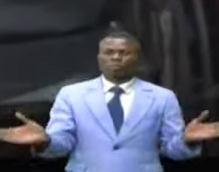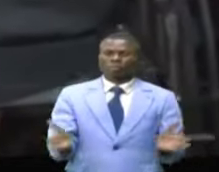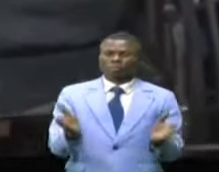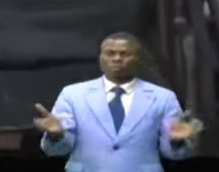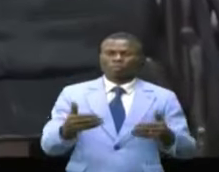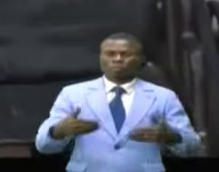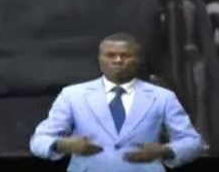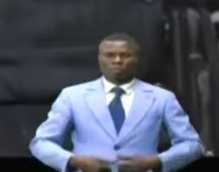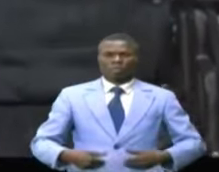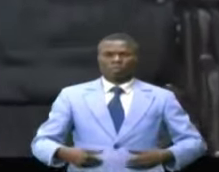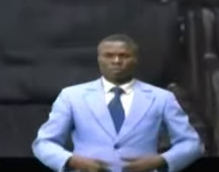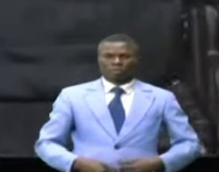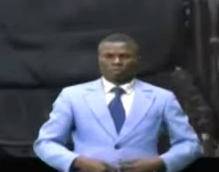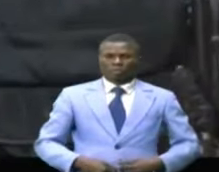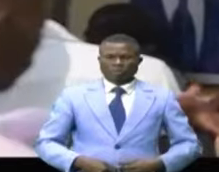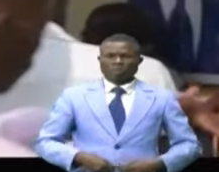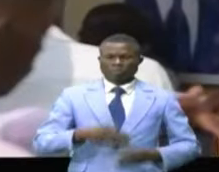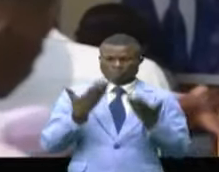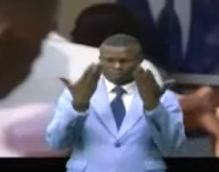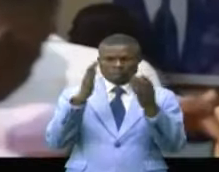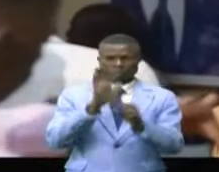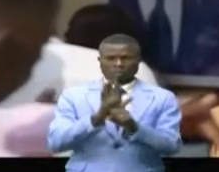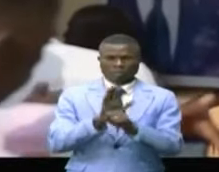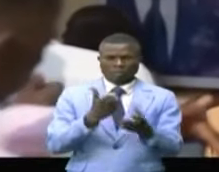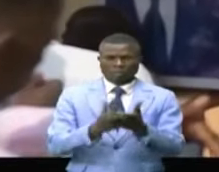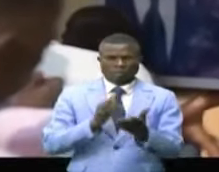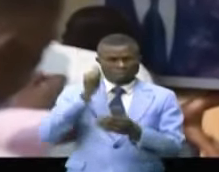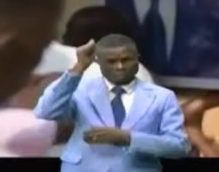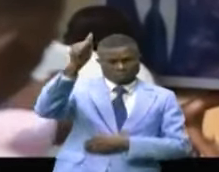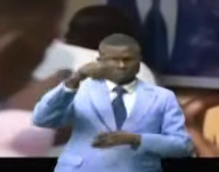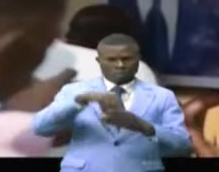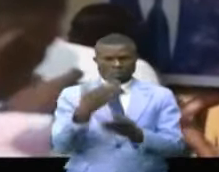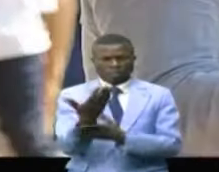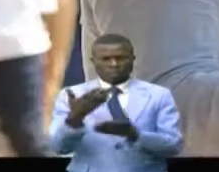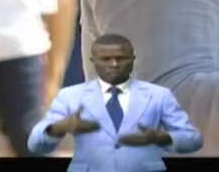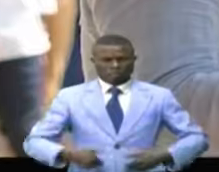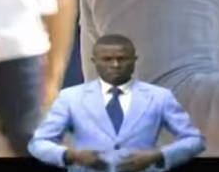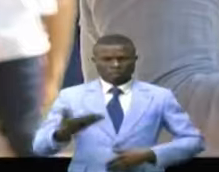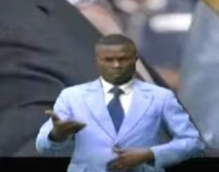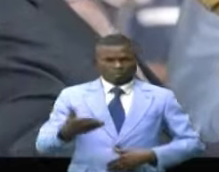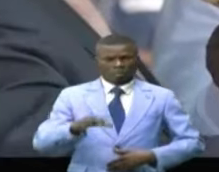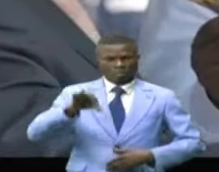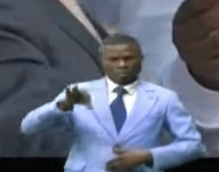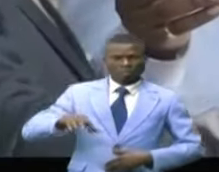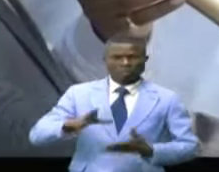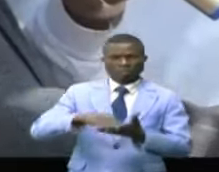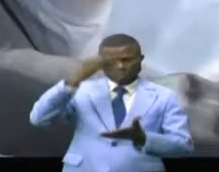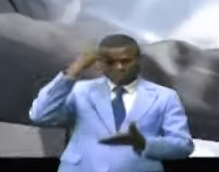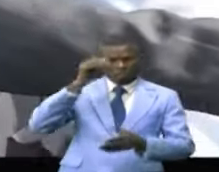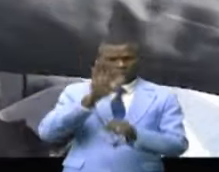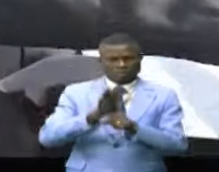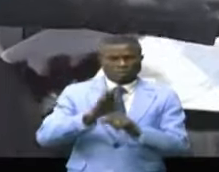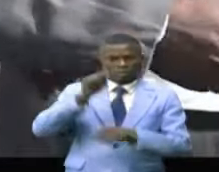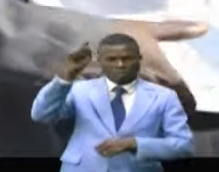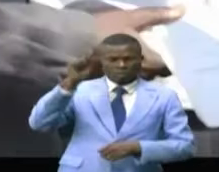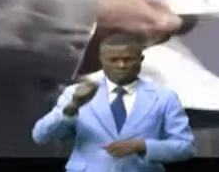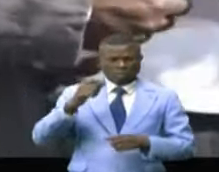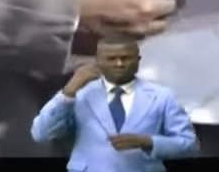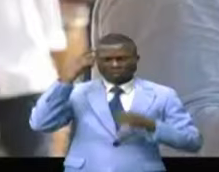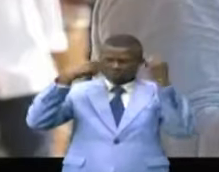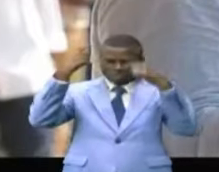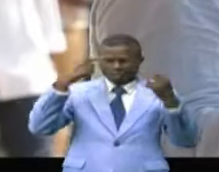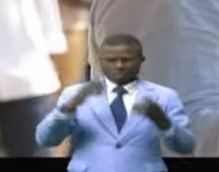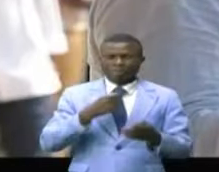la jeunesse à faire plus, car l'avenir est entre leurs mains. Les bénéficiaires n'en reviennent pas et